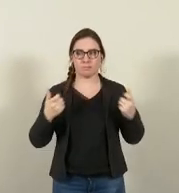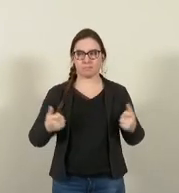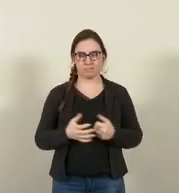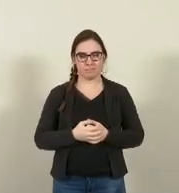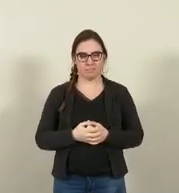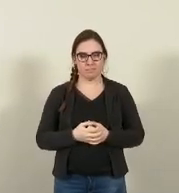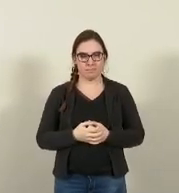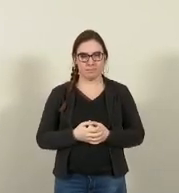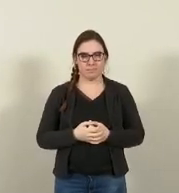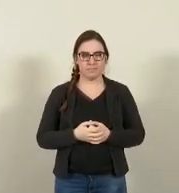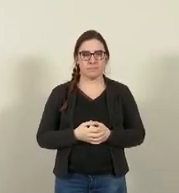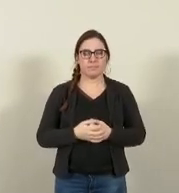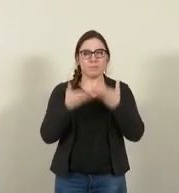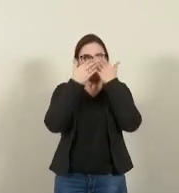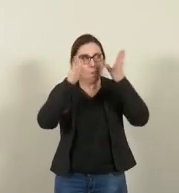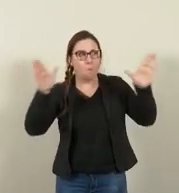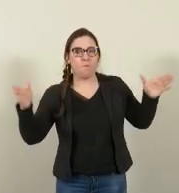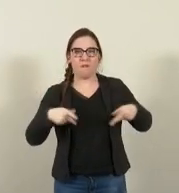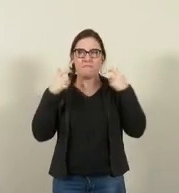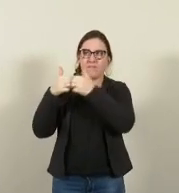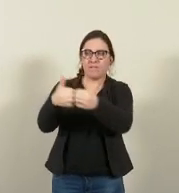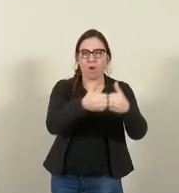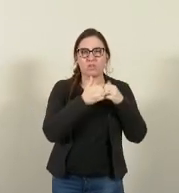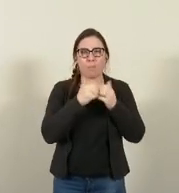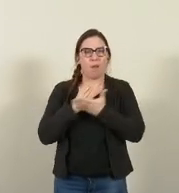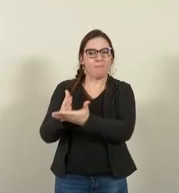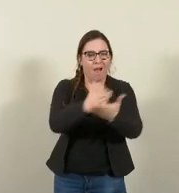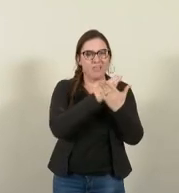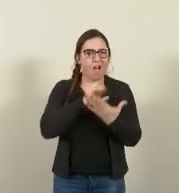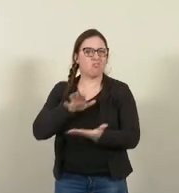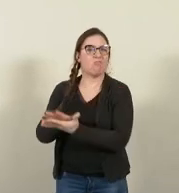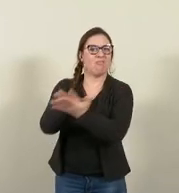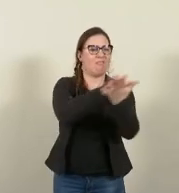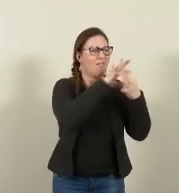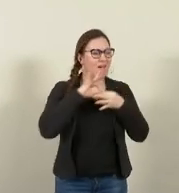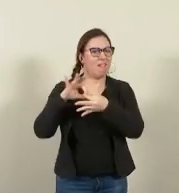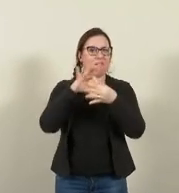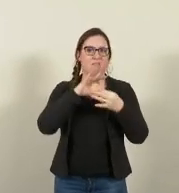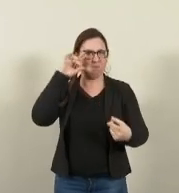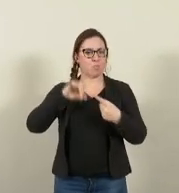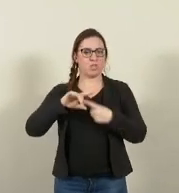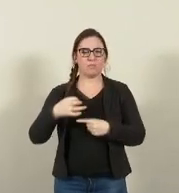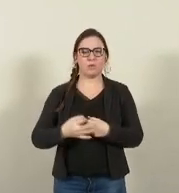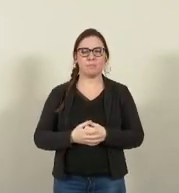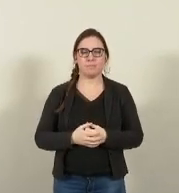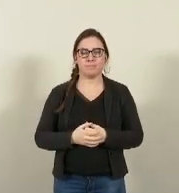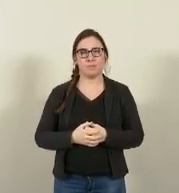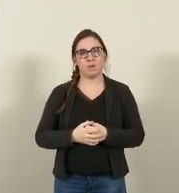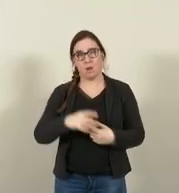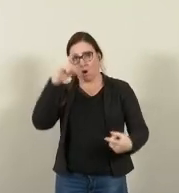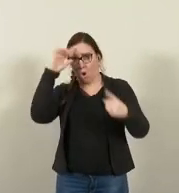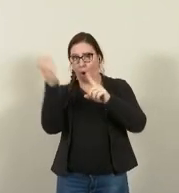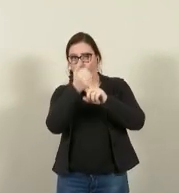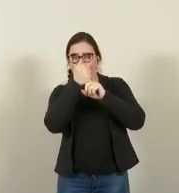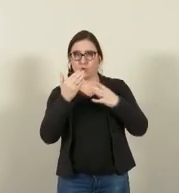ouvrir sur le quartier vivre ensemble partager les espace faire du lien c'est notre objectif un des grands enjeux sera l'appropriation